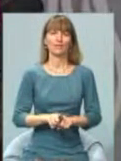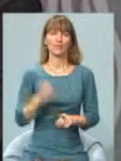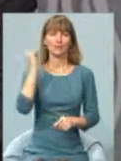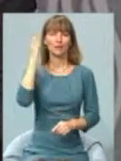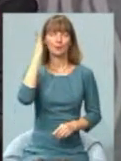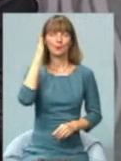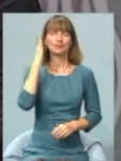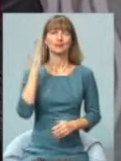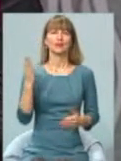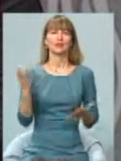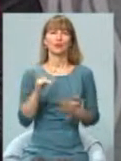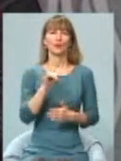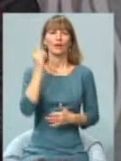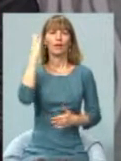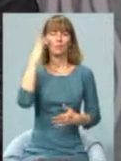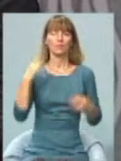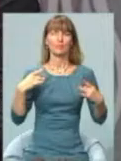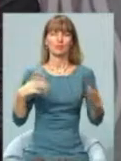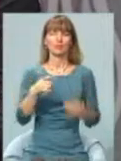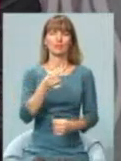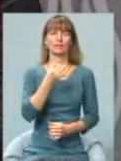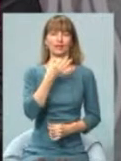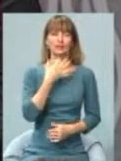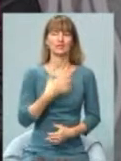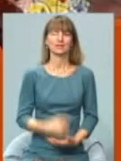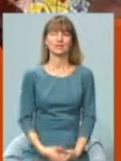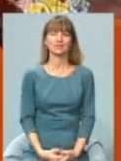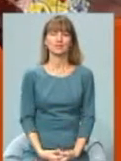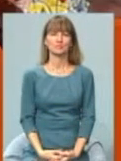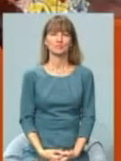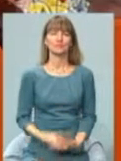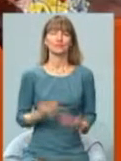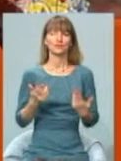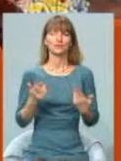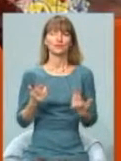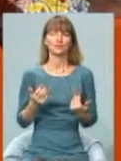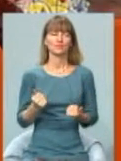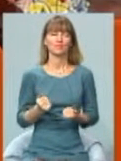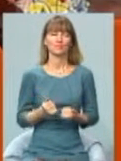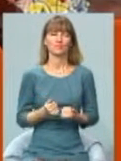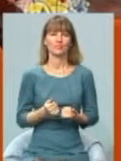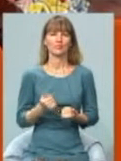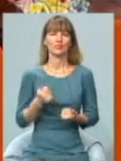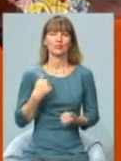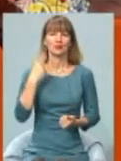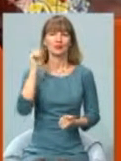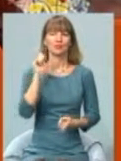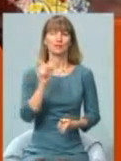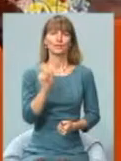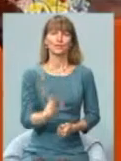японці, як у Японії святкують День Святого Валентина, тобі сподобалось? Так, сподобалось, бо